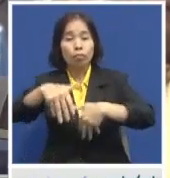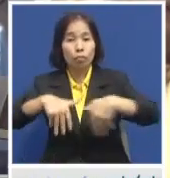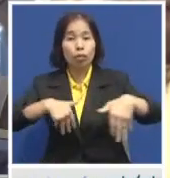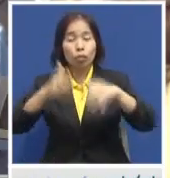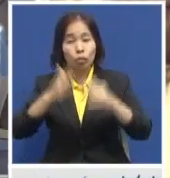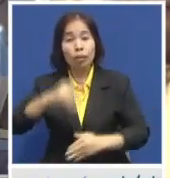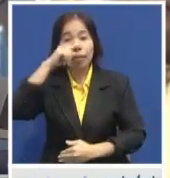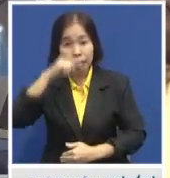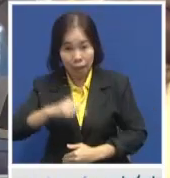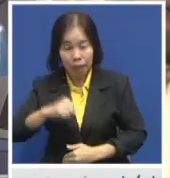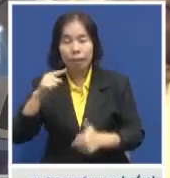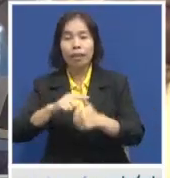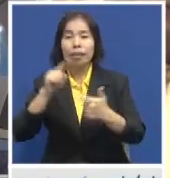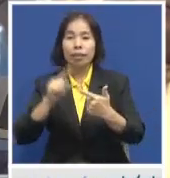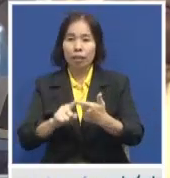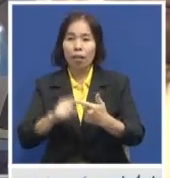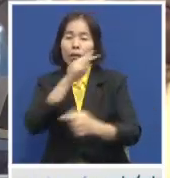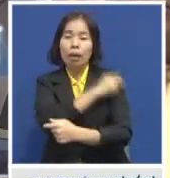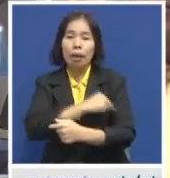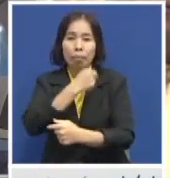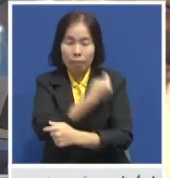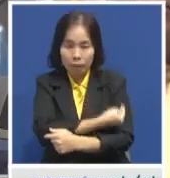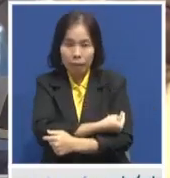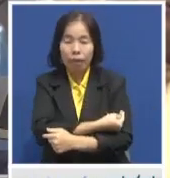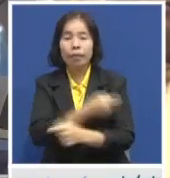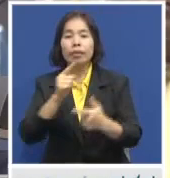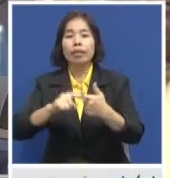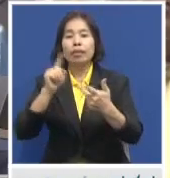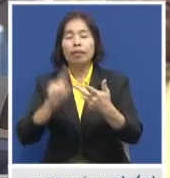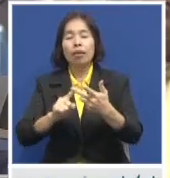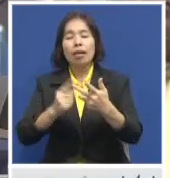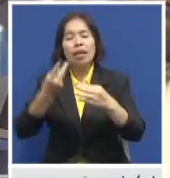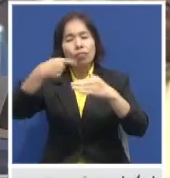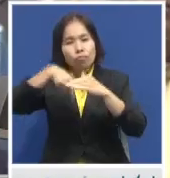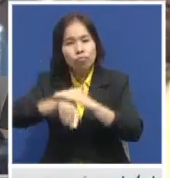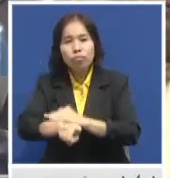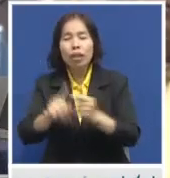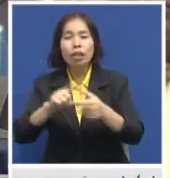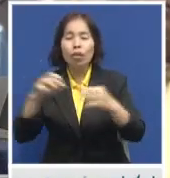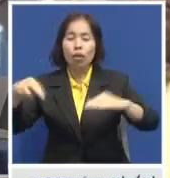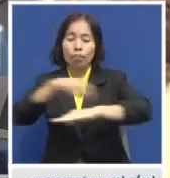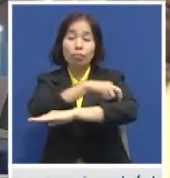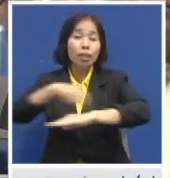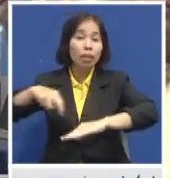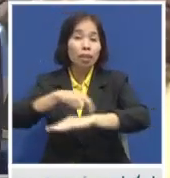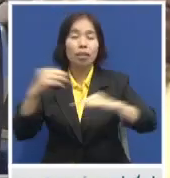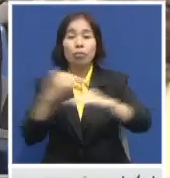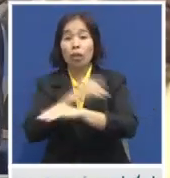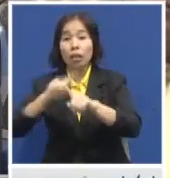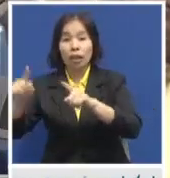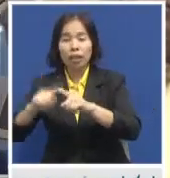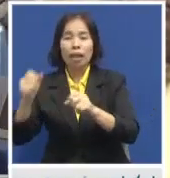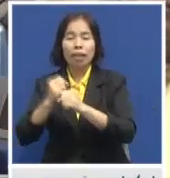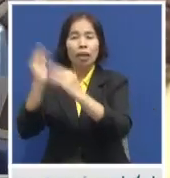เองมาตรฐานการรักษาพยาบาลแม้แต่ลงในรายละเอียดถึงทางเดินฟุตบาทนะครับทำไมเราถึงจะทำให้เหมือนกับ